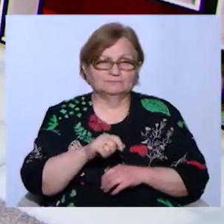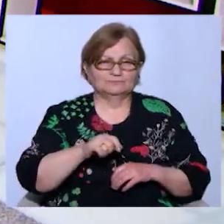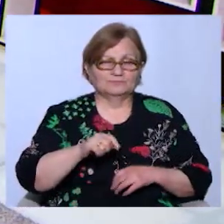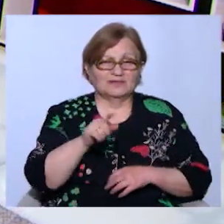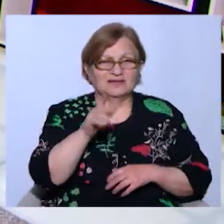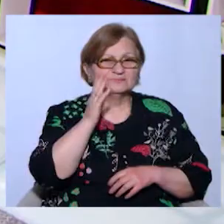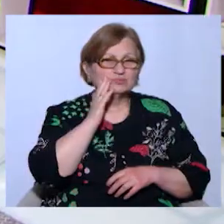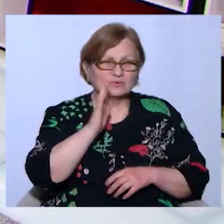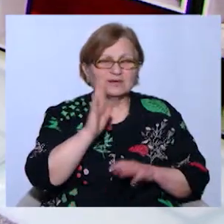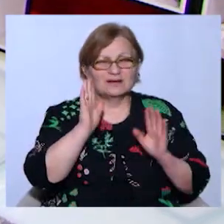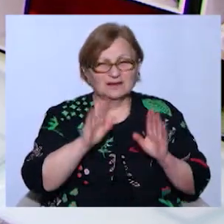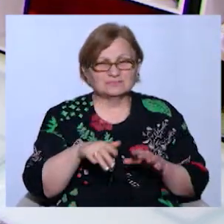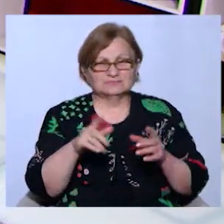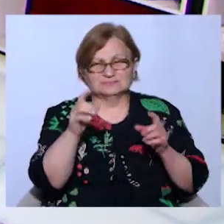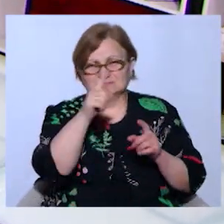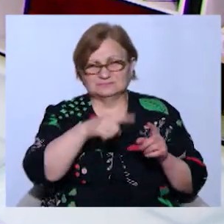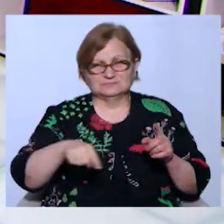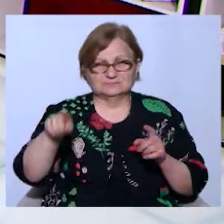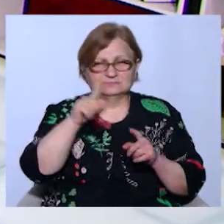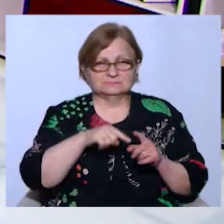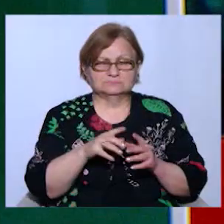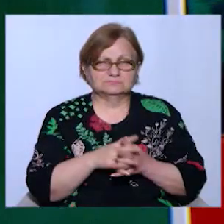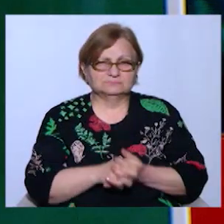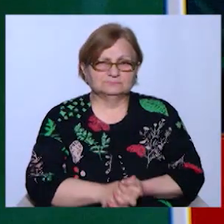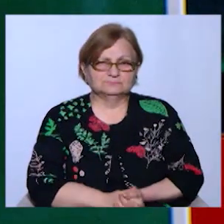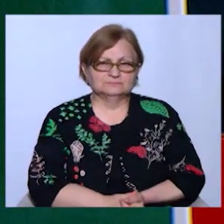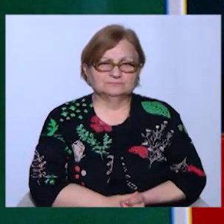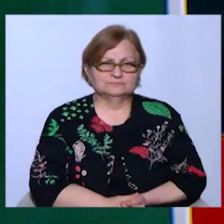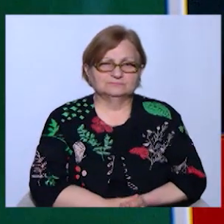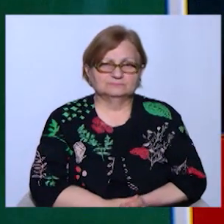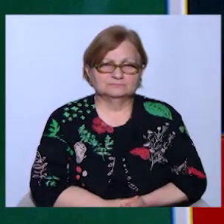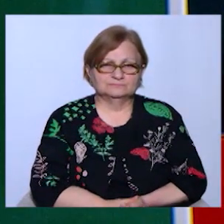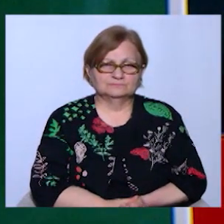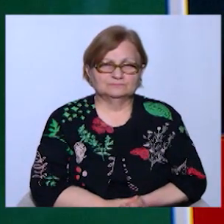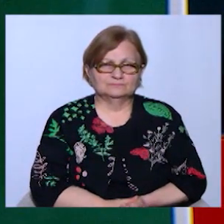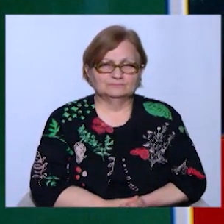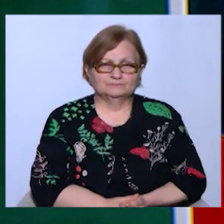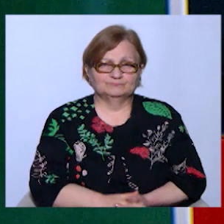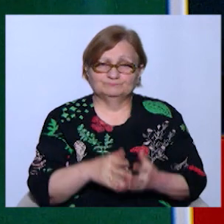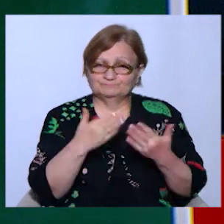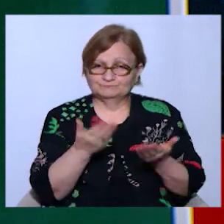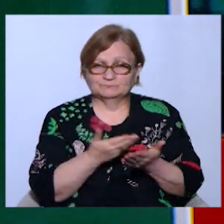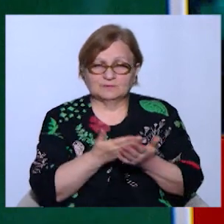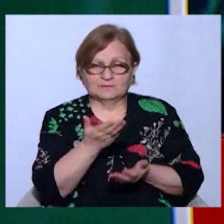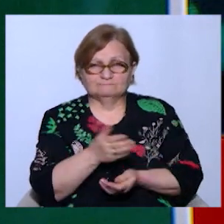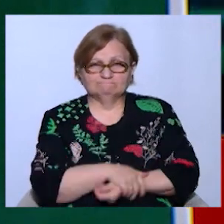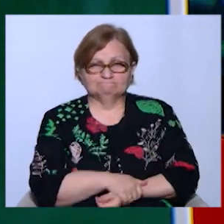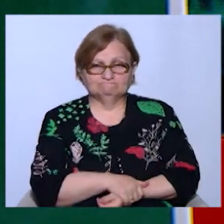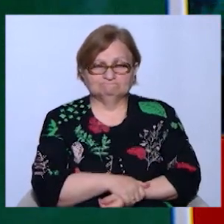არამედ გამართული სამწუხაროდ, მაგრამ მივიღე გეომეტრიული ფიგურა აი ასეთი. აი გეომეტრიული ფიგურა მივიღე.